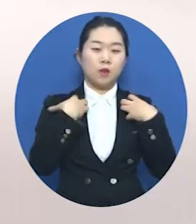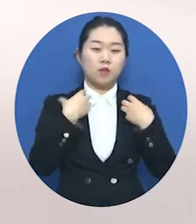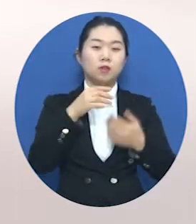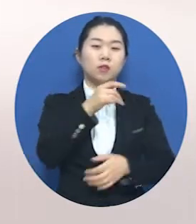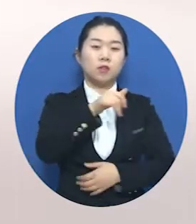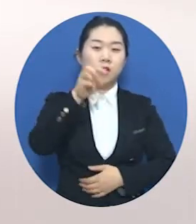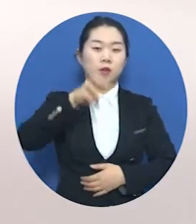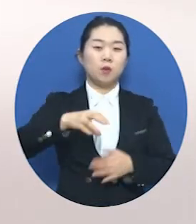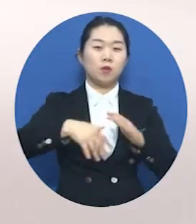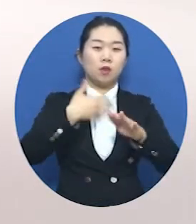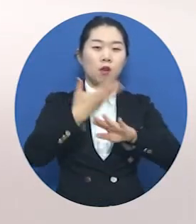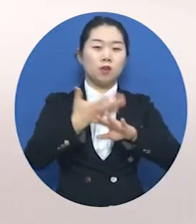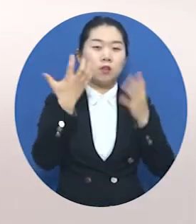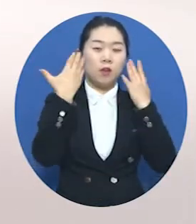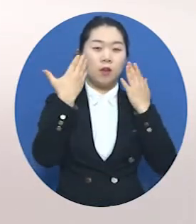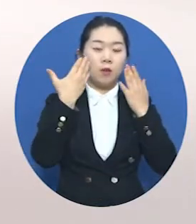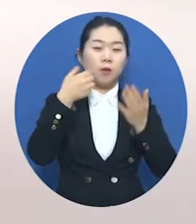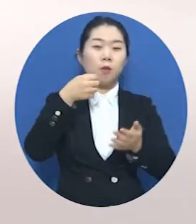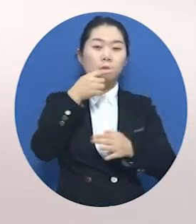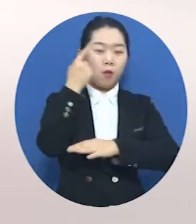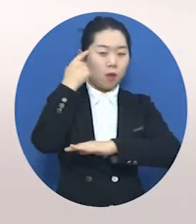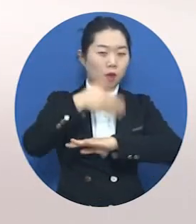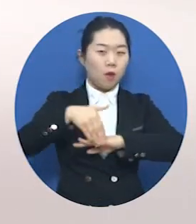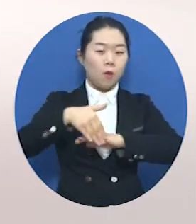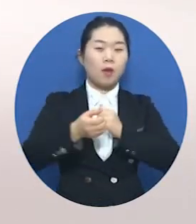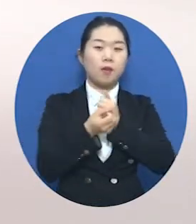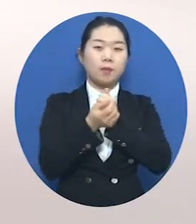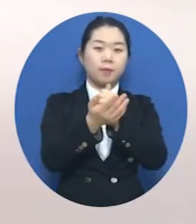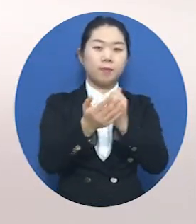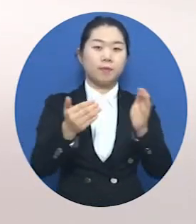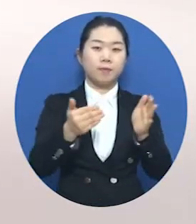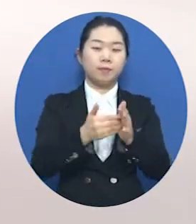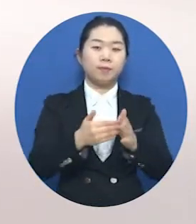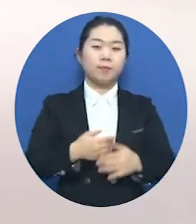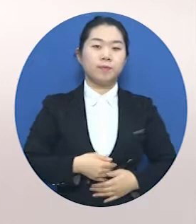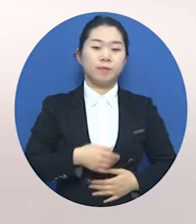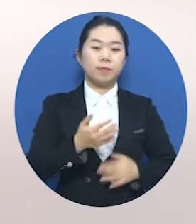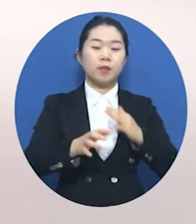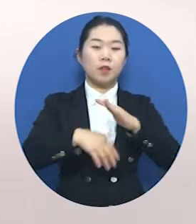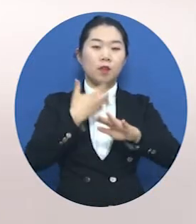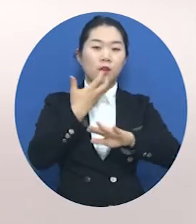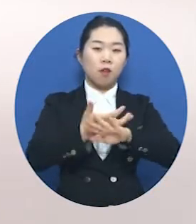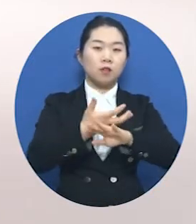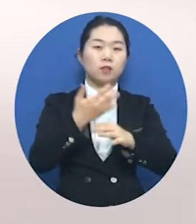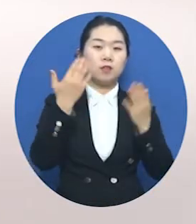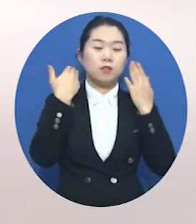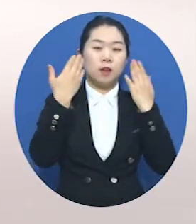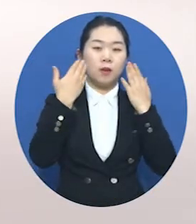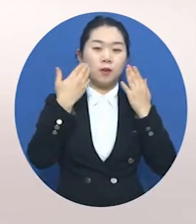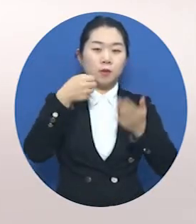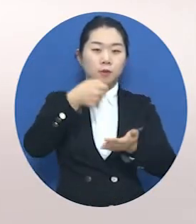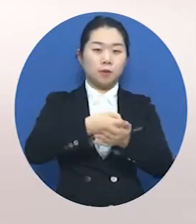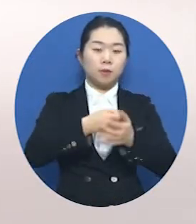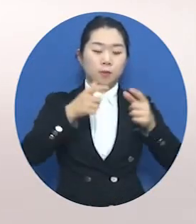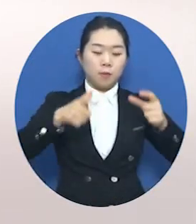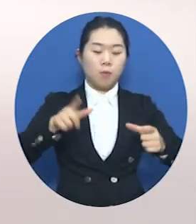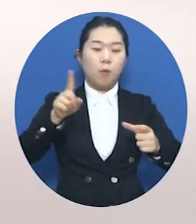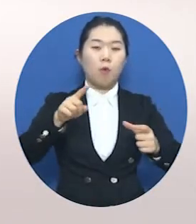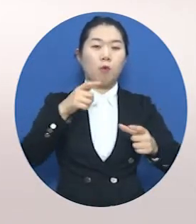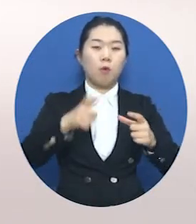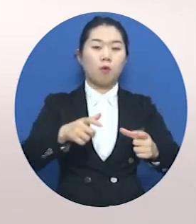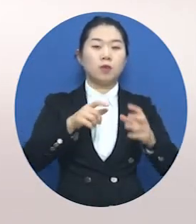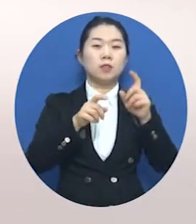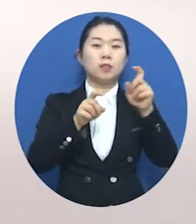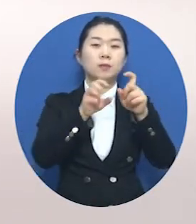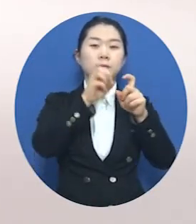세종시 교육청은 11일 세종혁신학교 지정계획을 일선학교에 안내했다고 밝혔습니다. 혁신학교